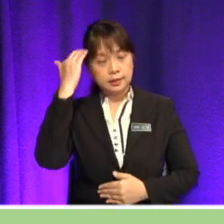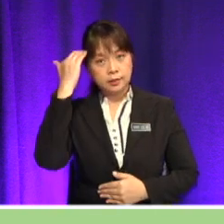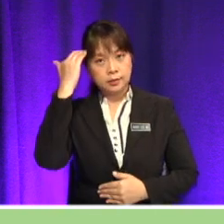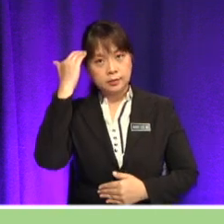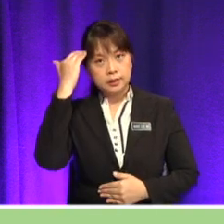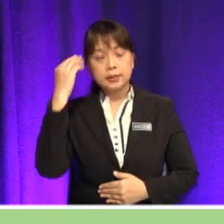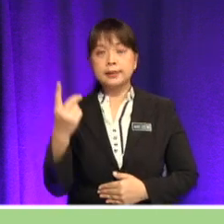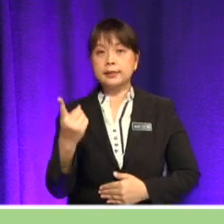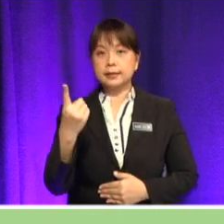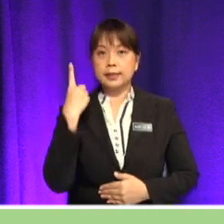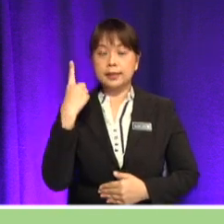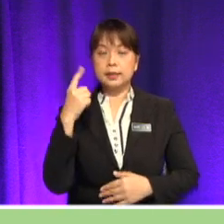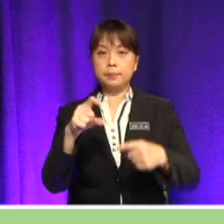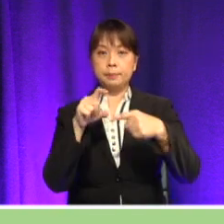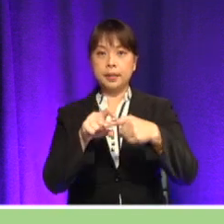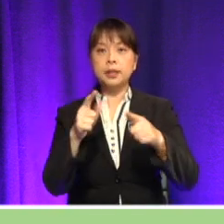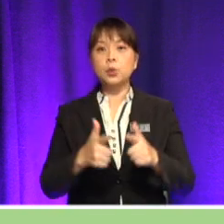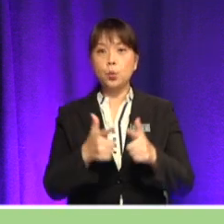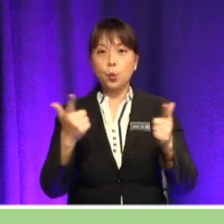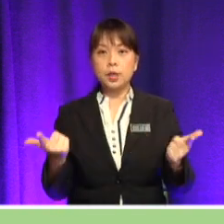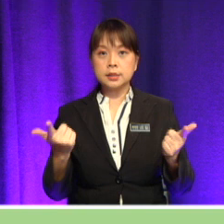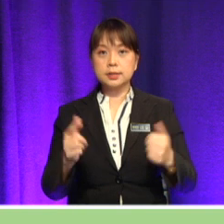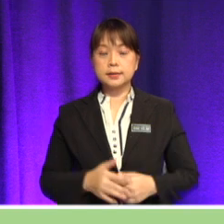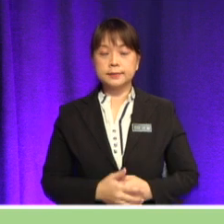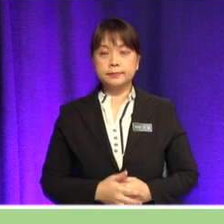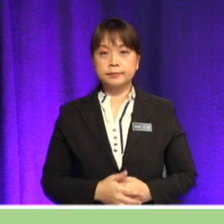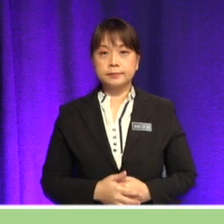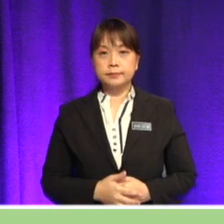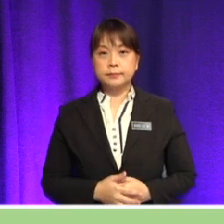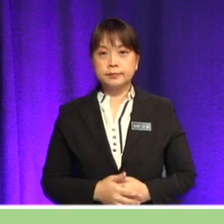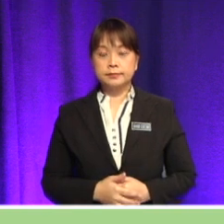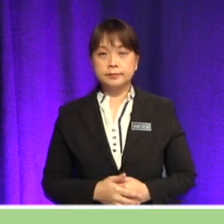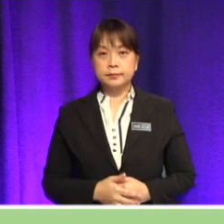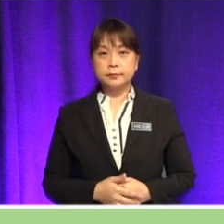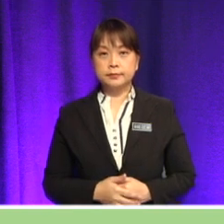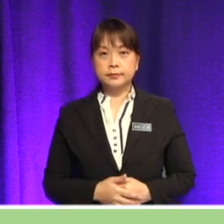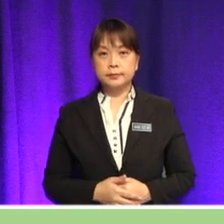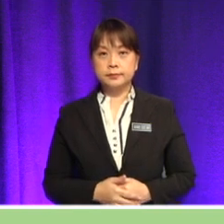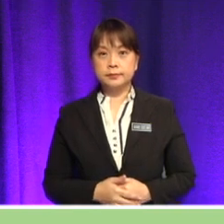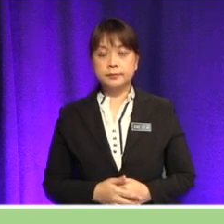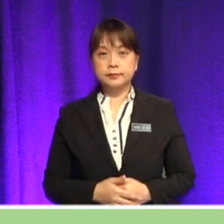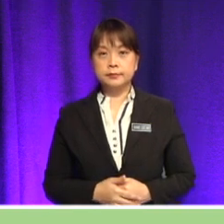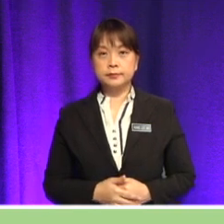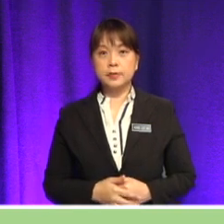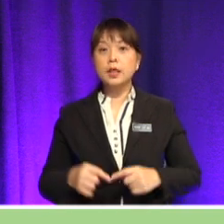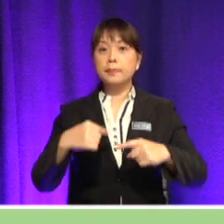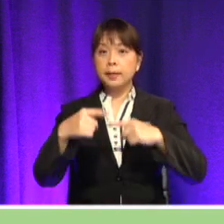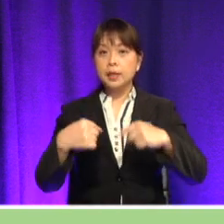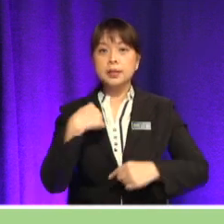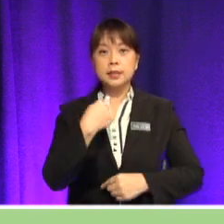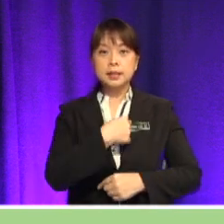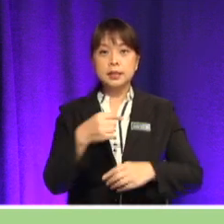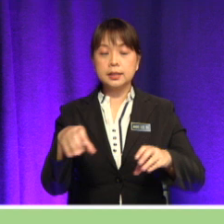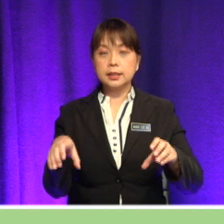luas jadi daya input bagi luas Ombo kecil sama juga dengan daya output sebuah Ombo